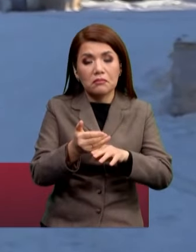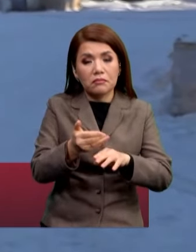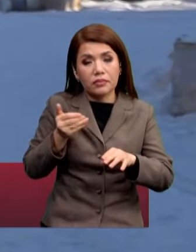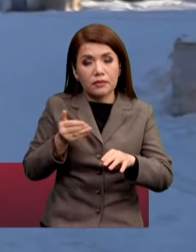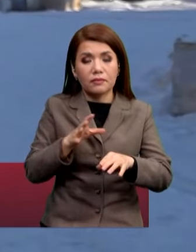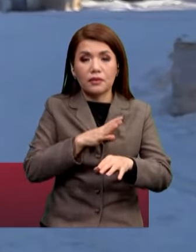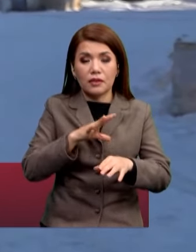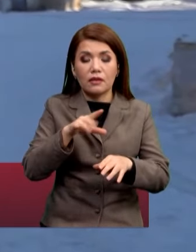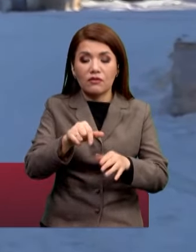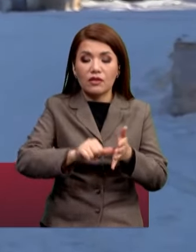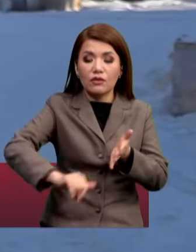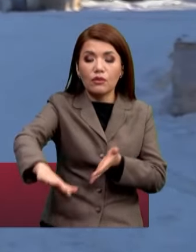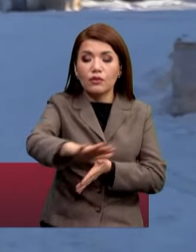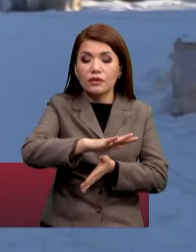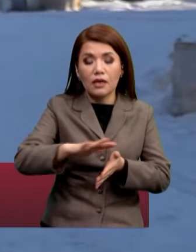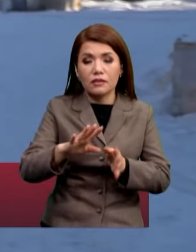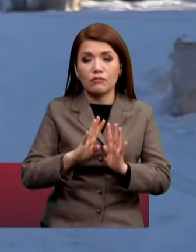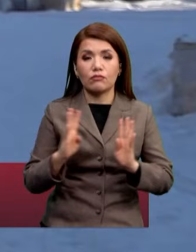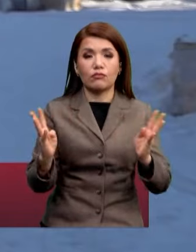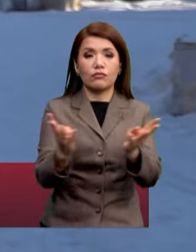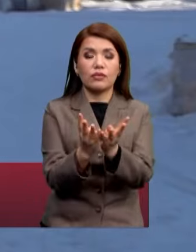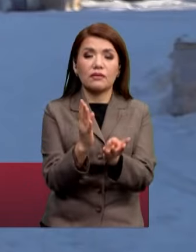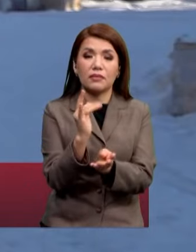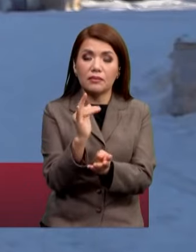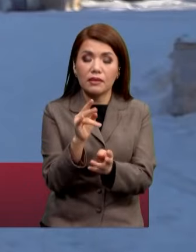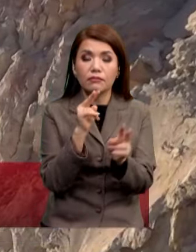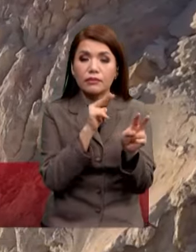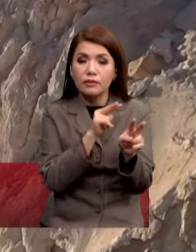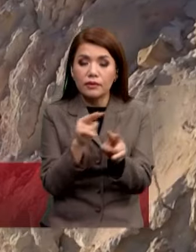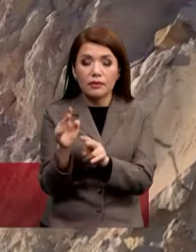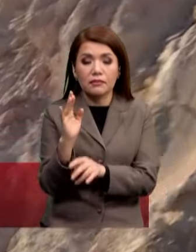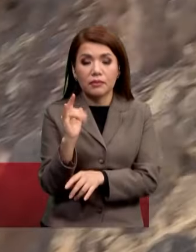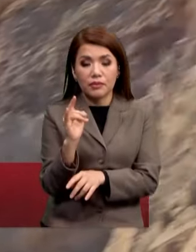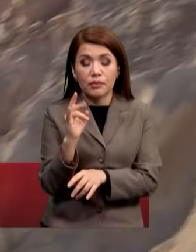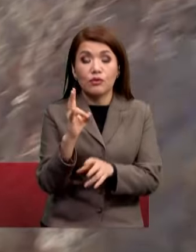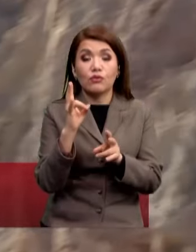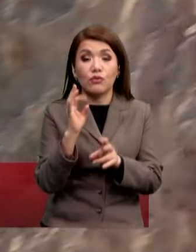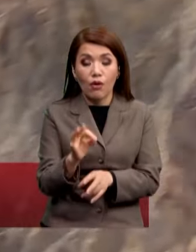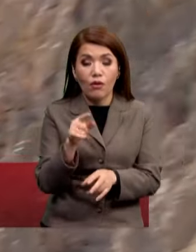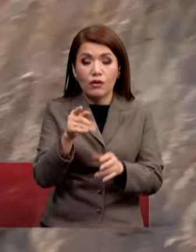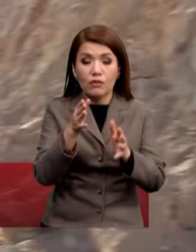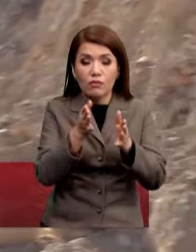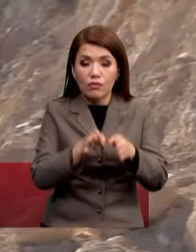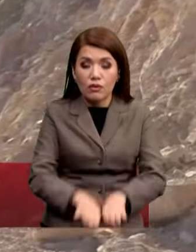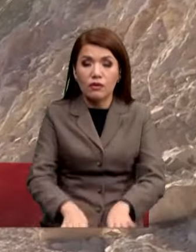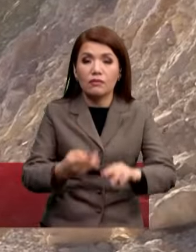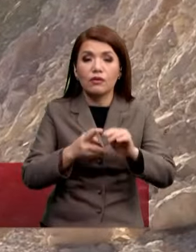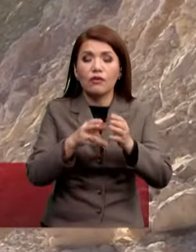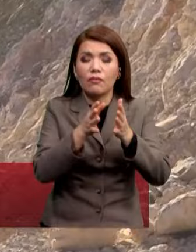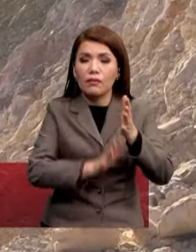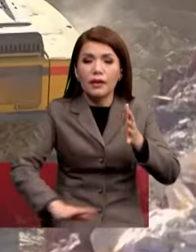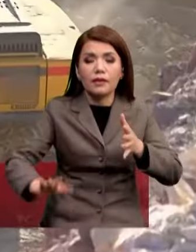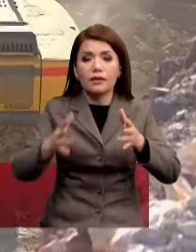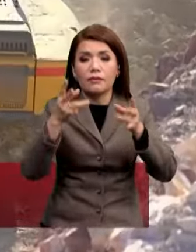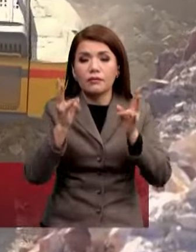мы этот участок отгородили, вели наблюдение. Но, тем не менее, обвал, унесший жизни спасательного